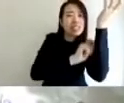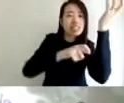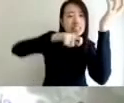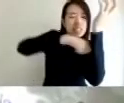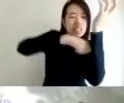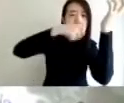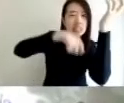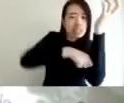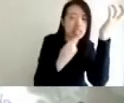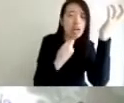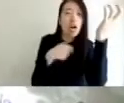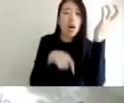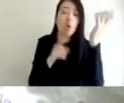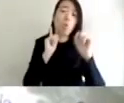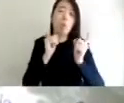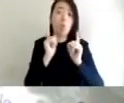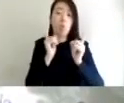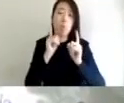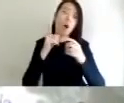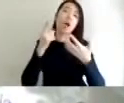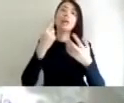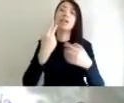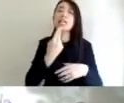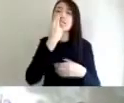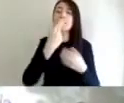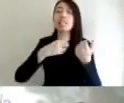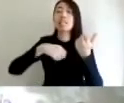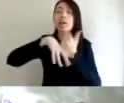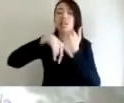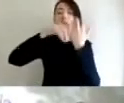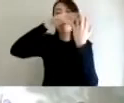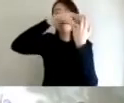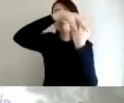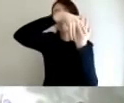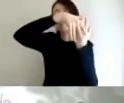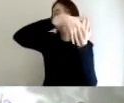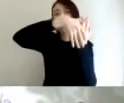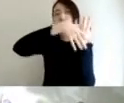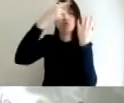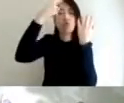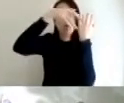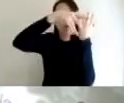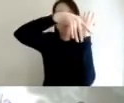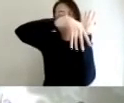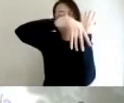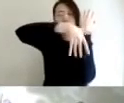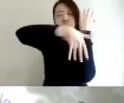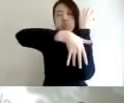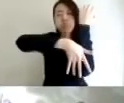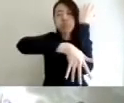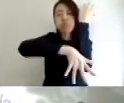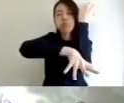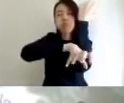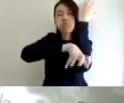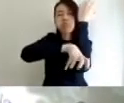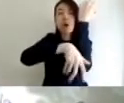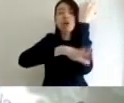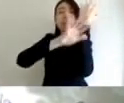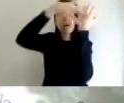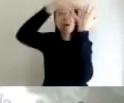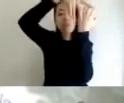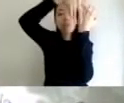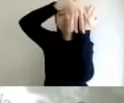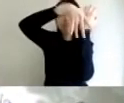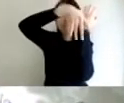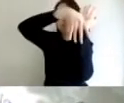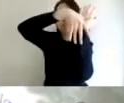根佢想落地會多一啲支撐嘅，但係佢未落到地咁就已經俾人剪斷咗啦，或